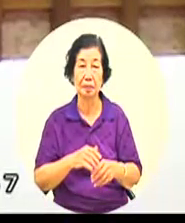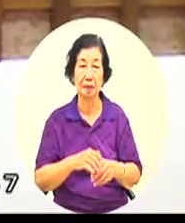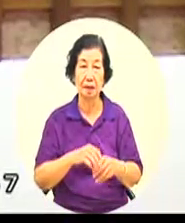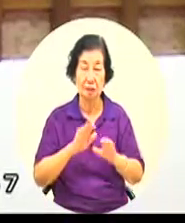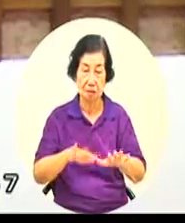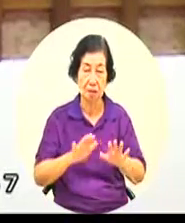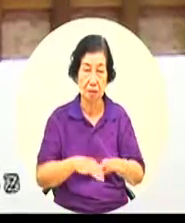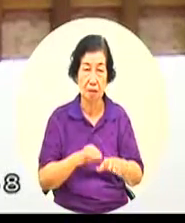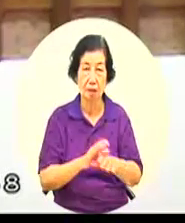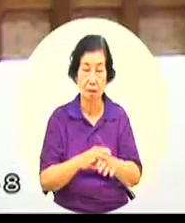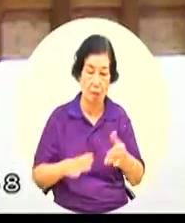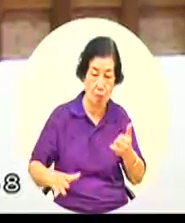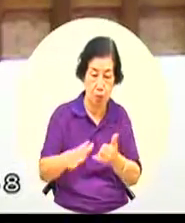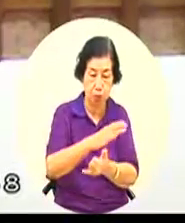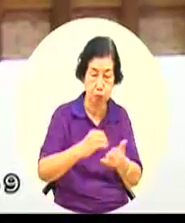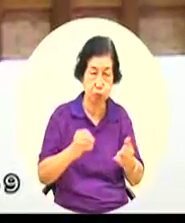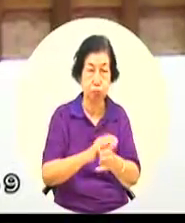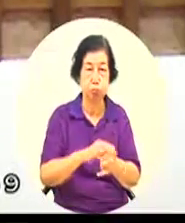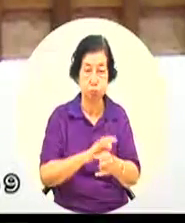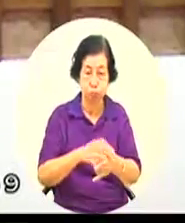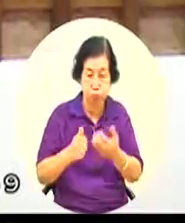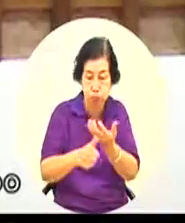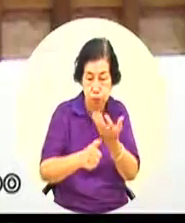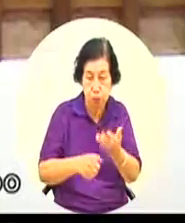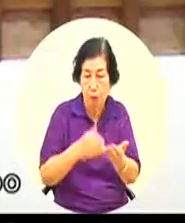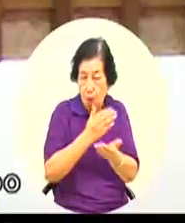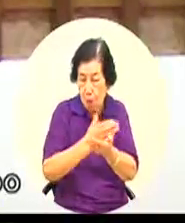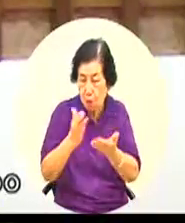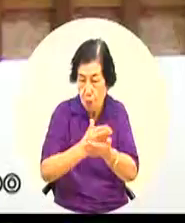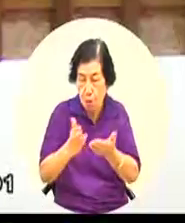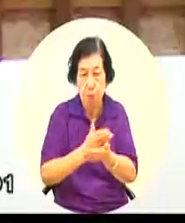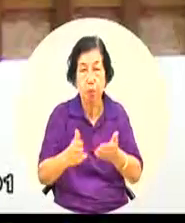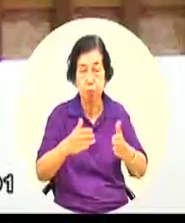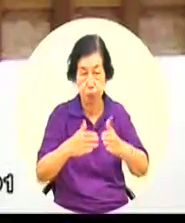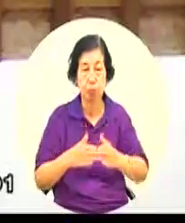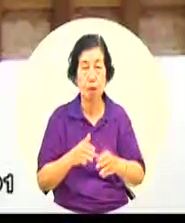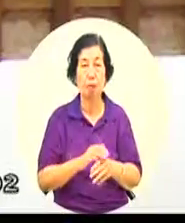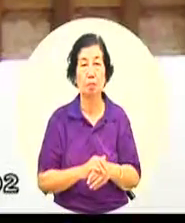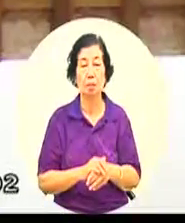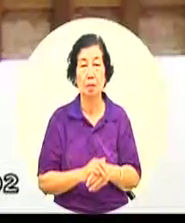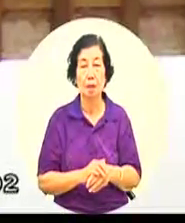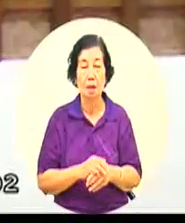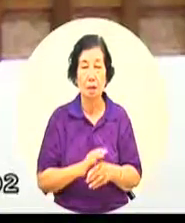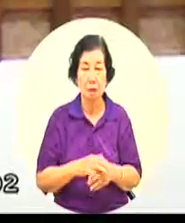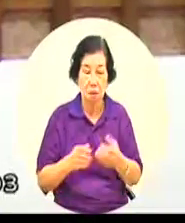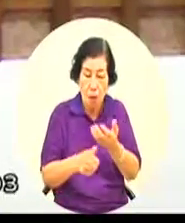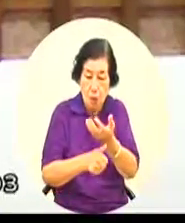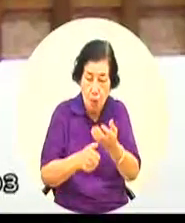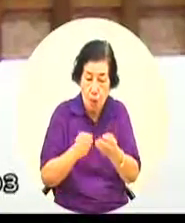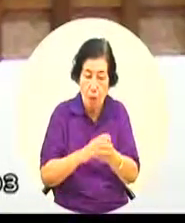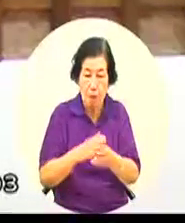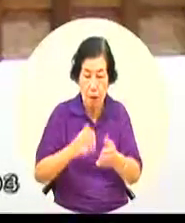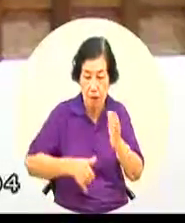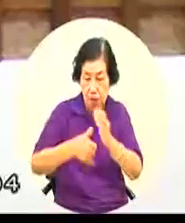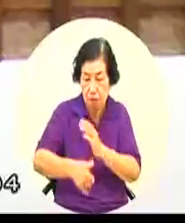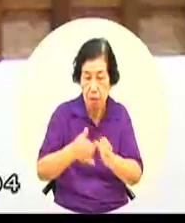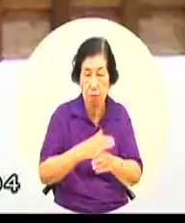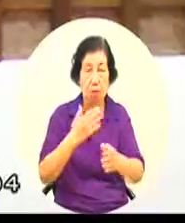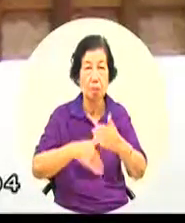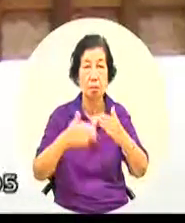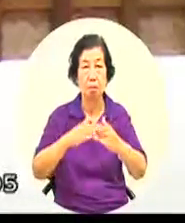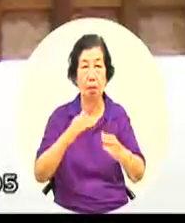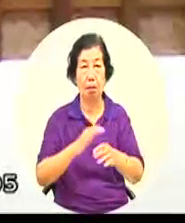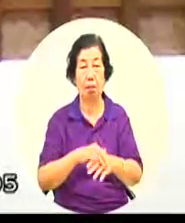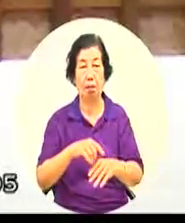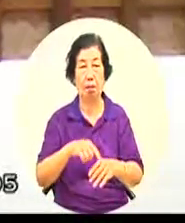毒，可见毒品侵入校园真的是危害所有我们国家的